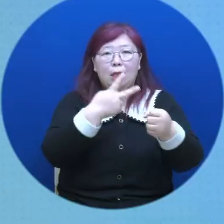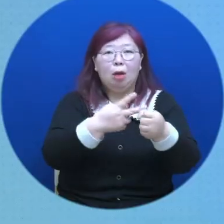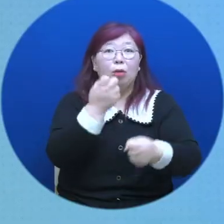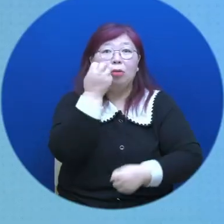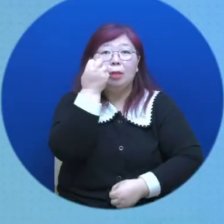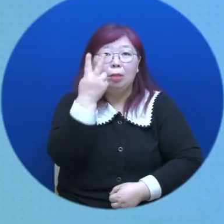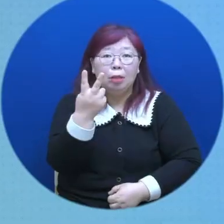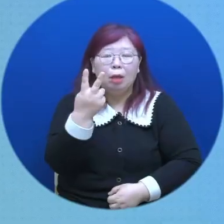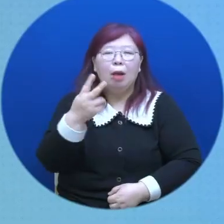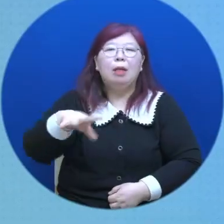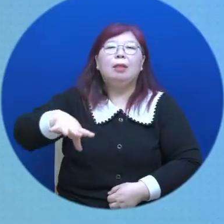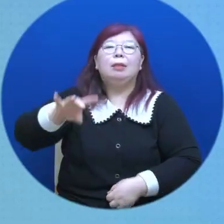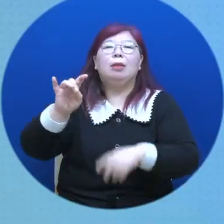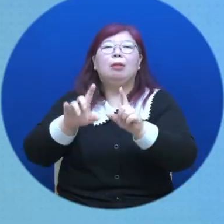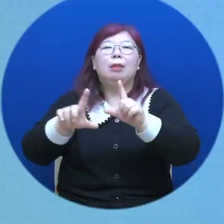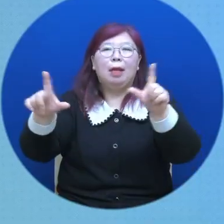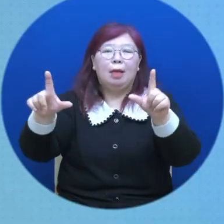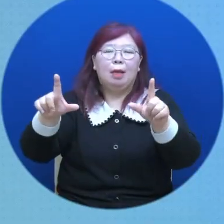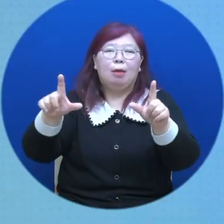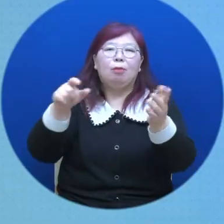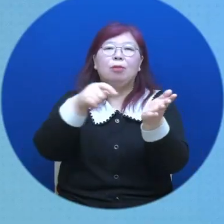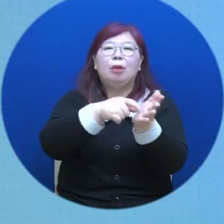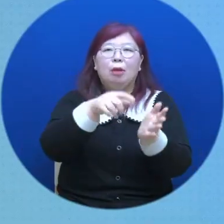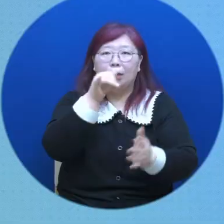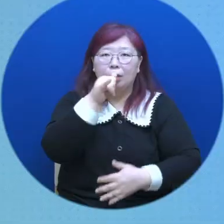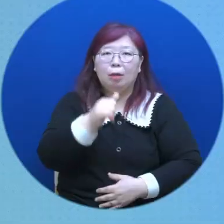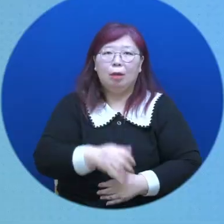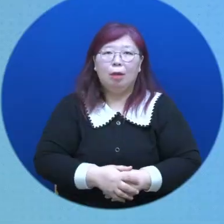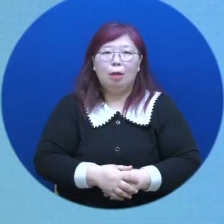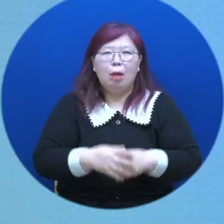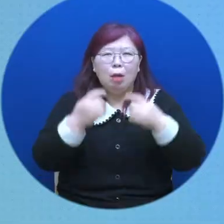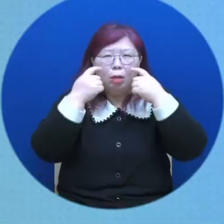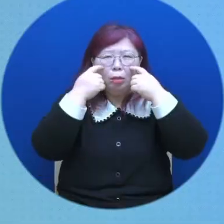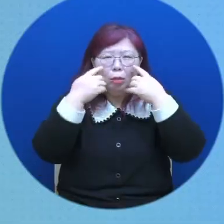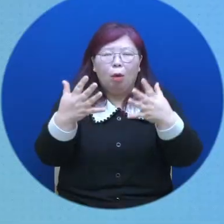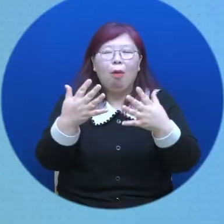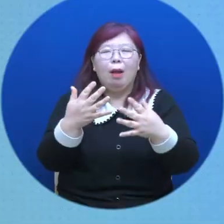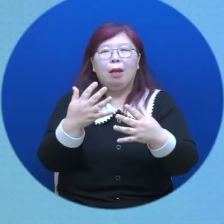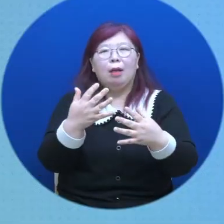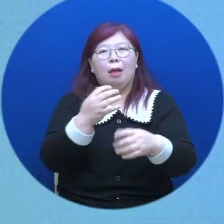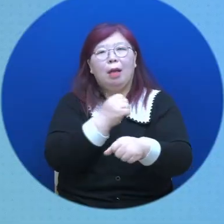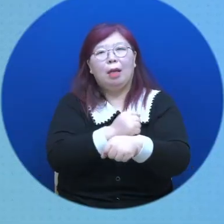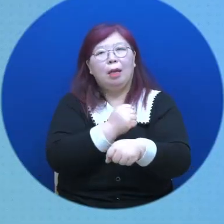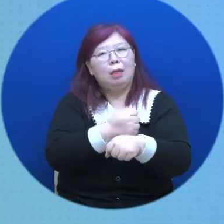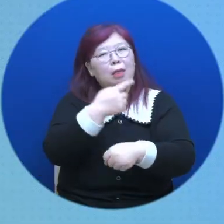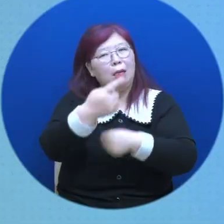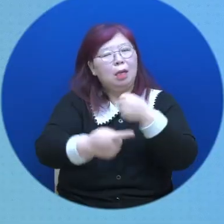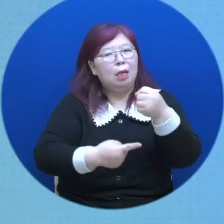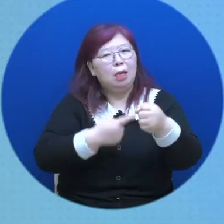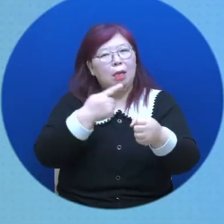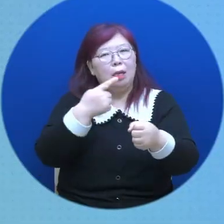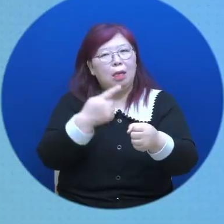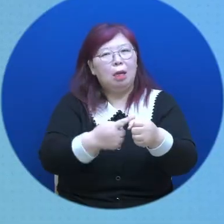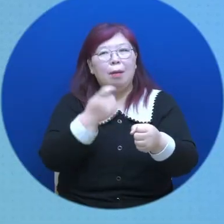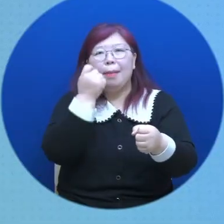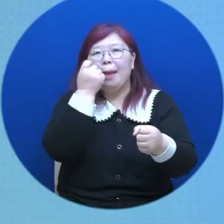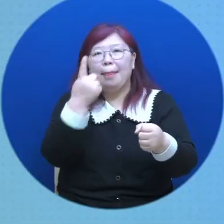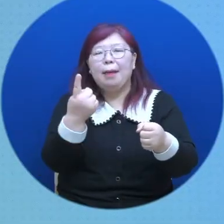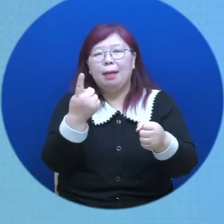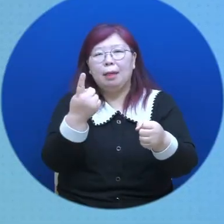달, 첫째 날이라고 되어 있습니다. 정확하게는 1년 한